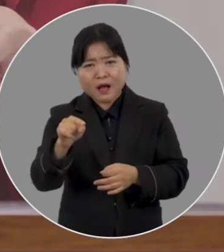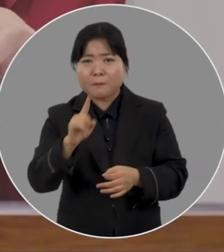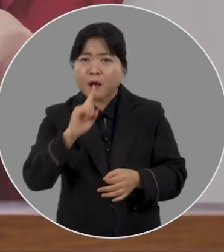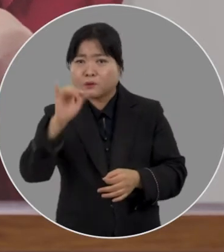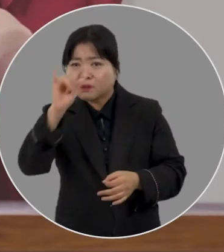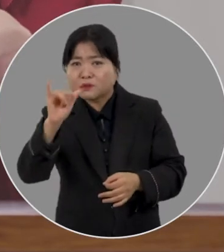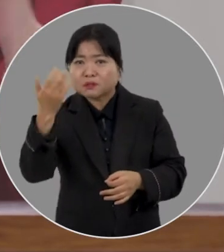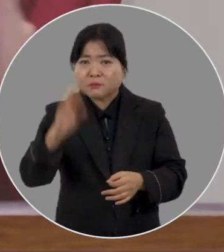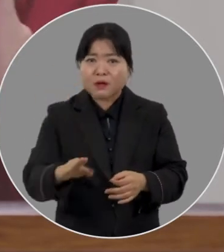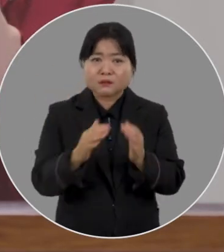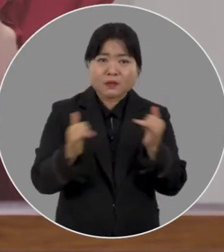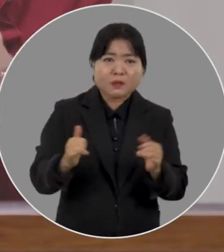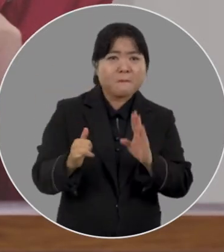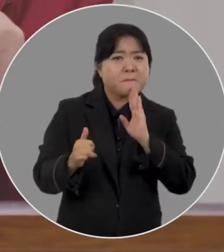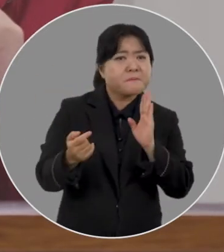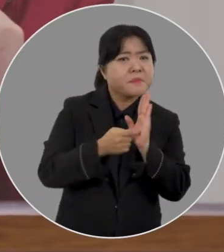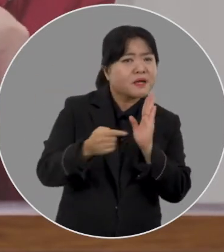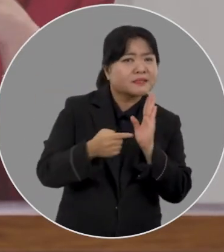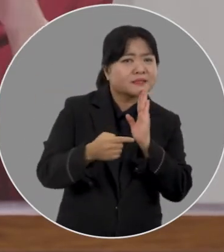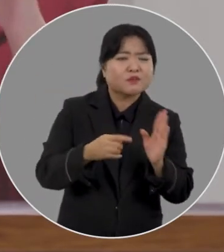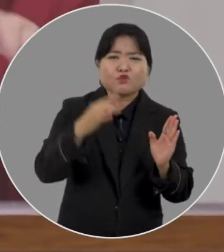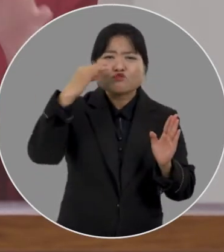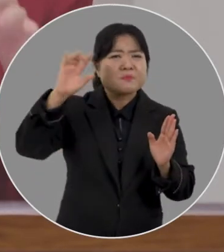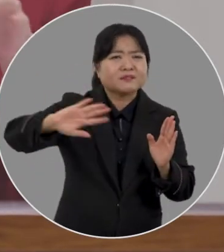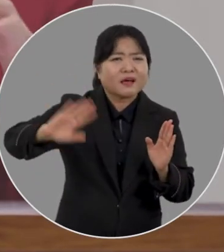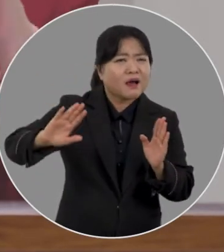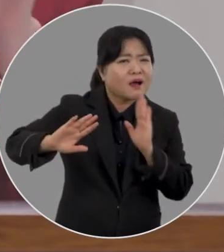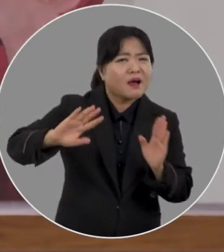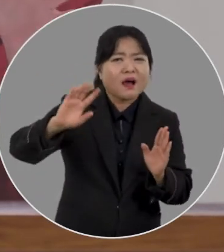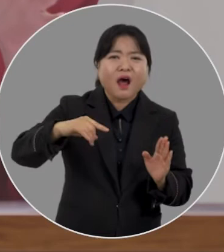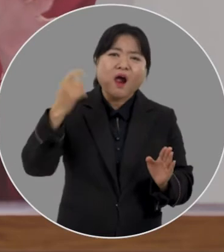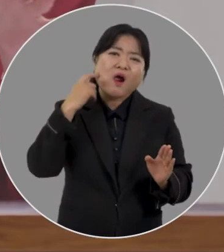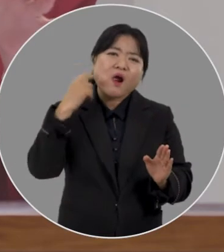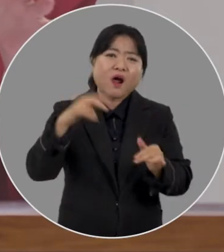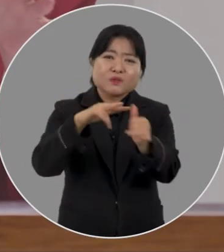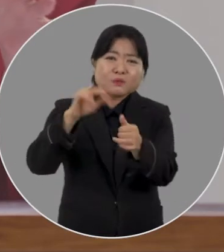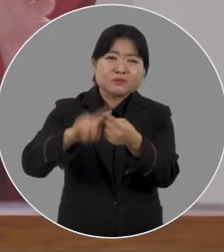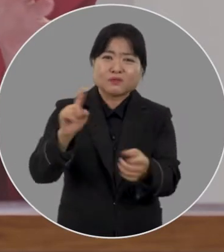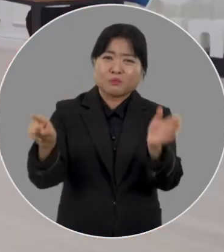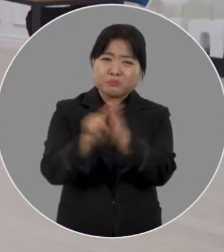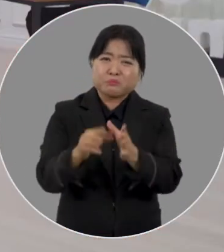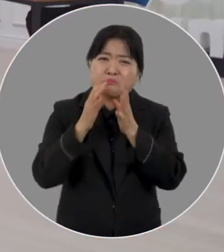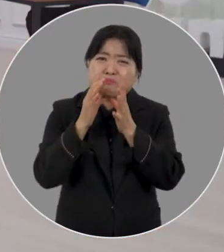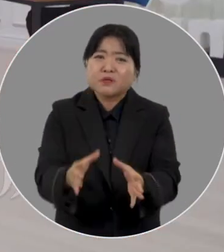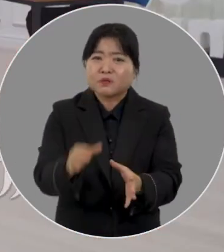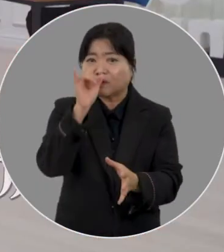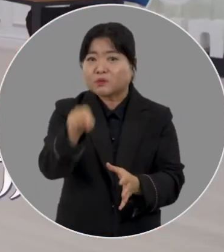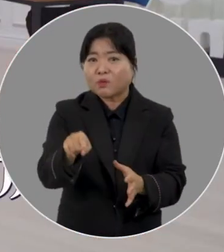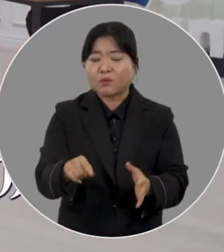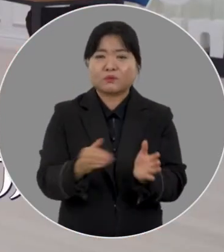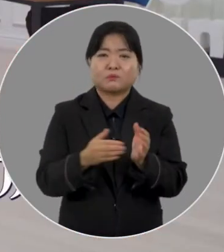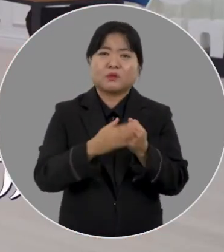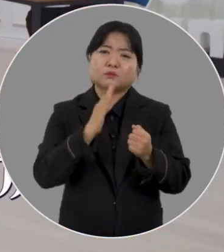사람들은 사실 이 팩트는 별로 궁금해하지 않고 그냥 허위 정보를 그대로 이렇게 믿는 경향이 있어요. 그래서 정말